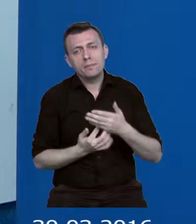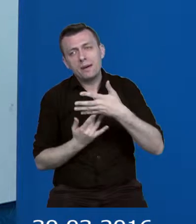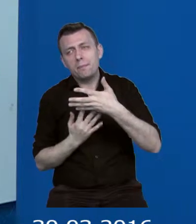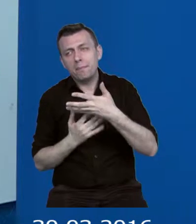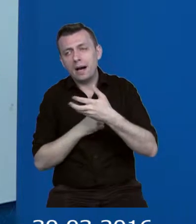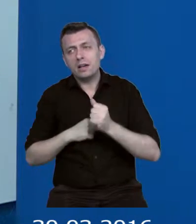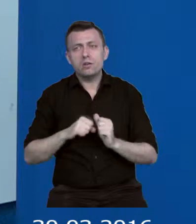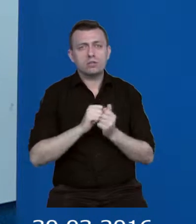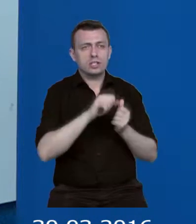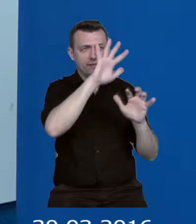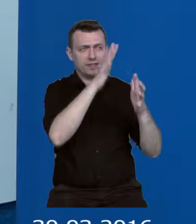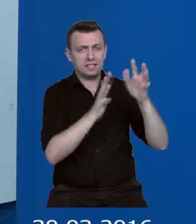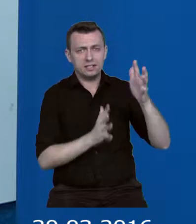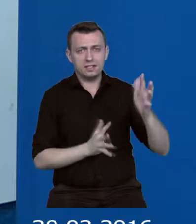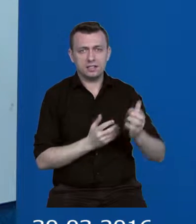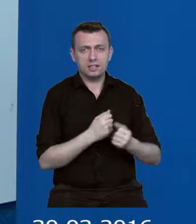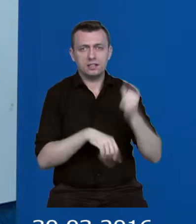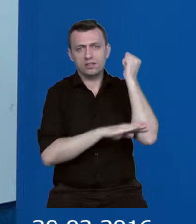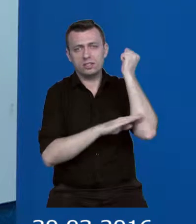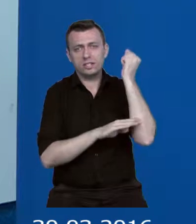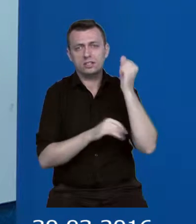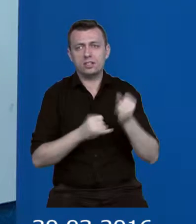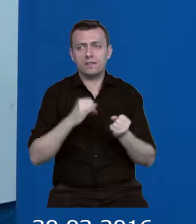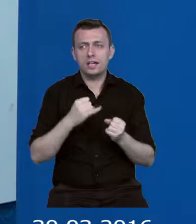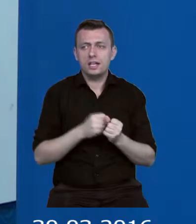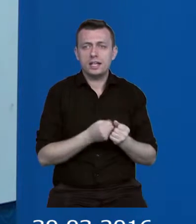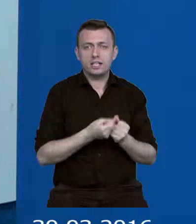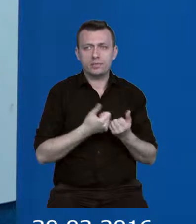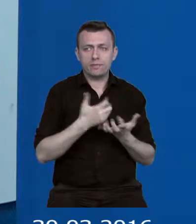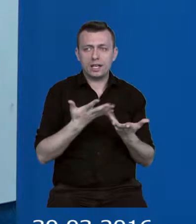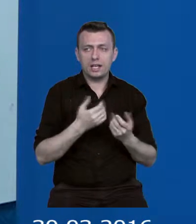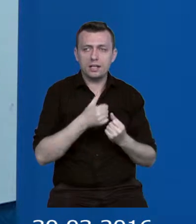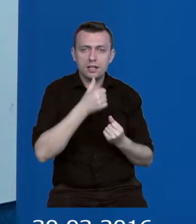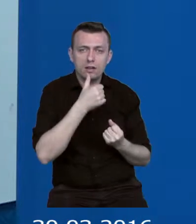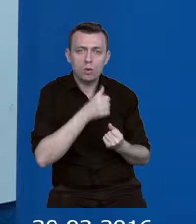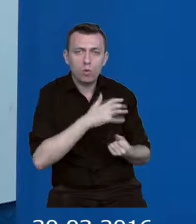na nieużytkach, wałach przeciwpowodziowych, łąkach oraz w przydrożnych